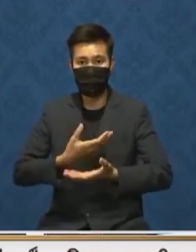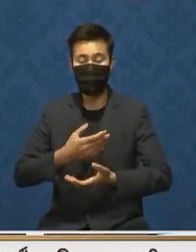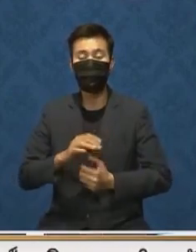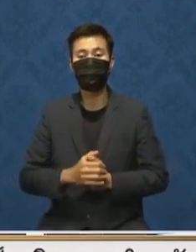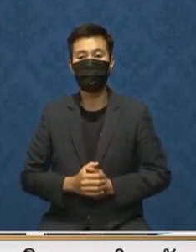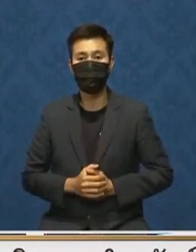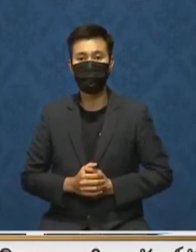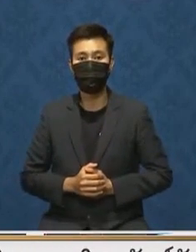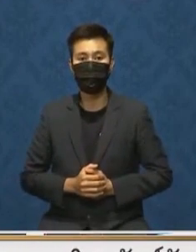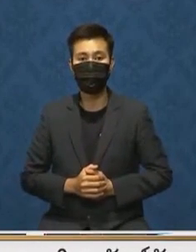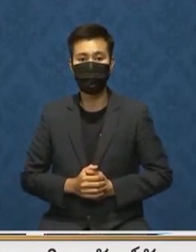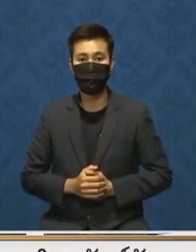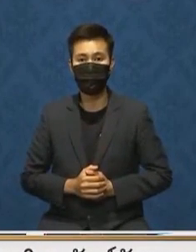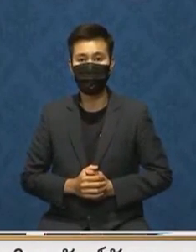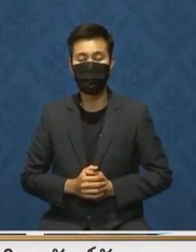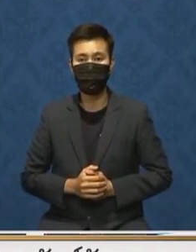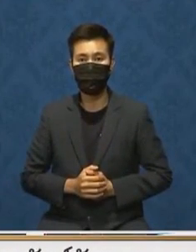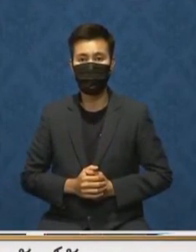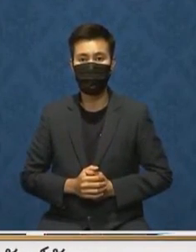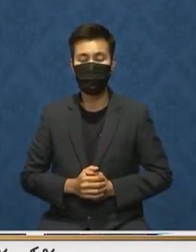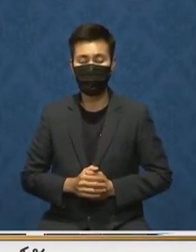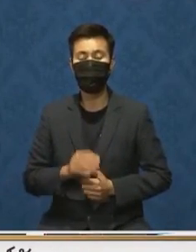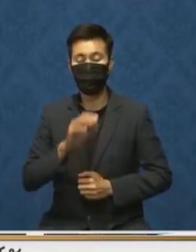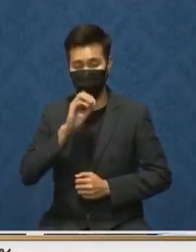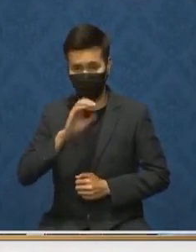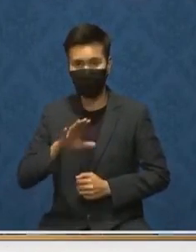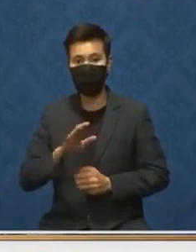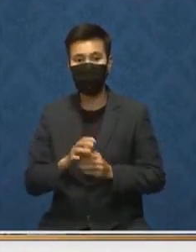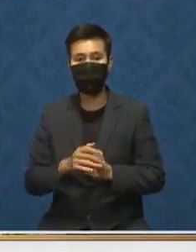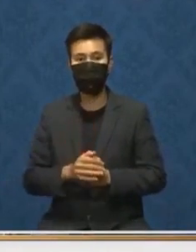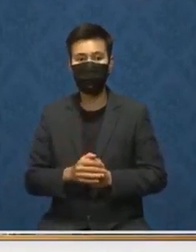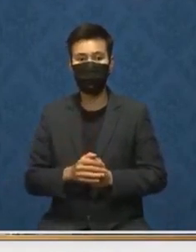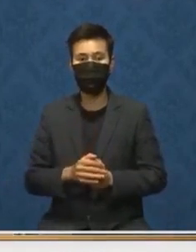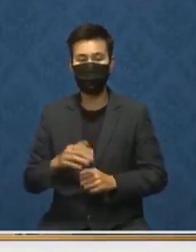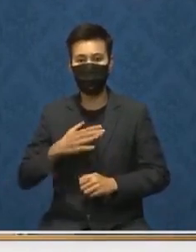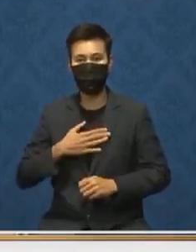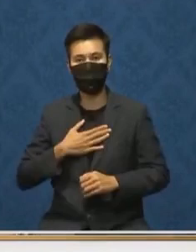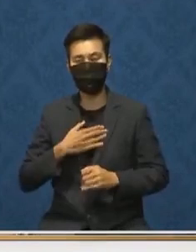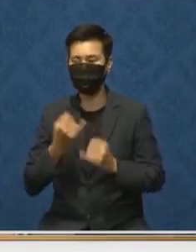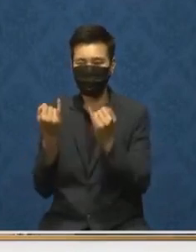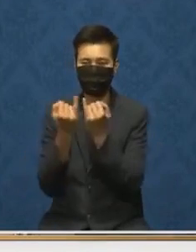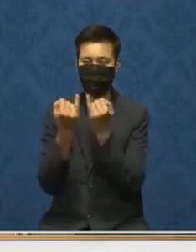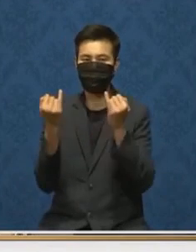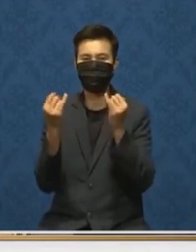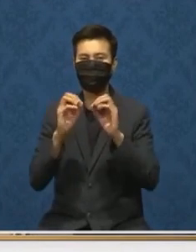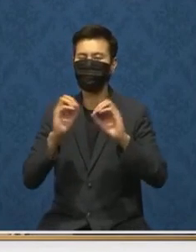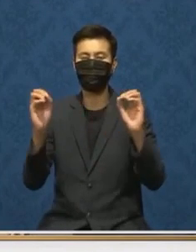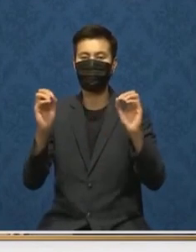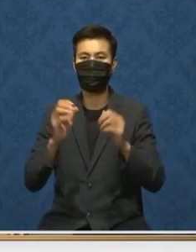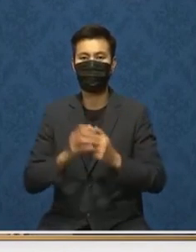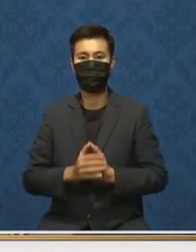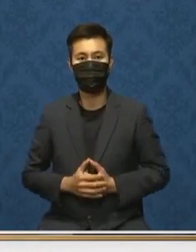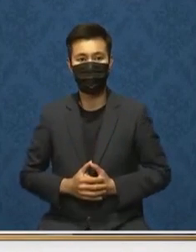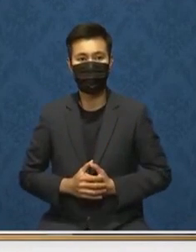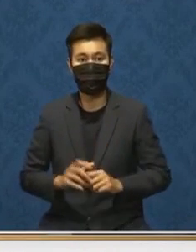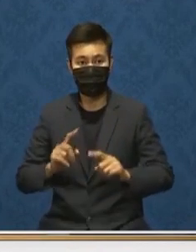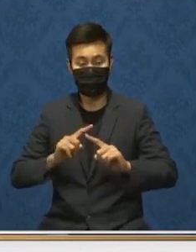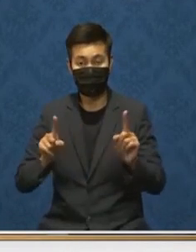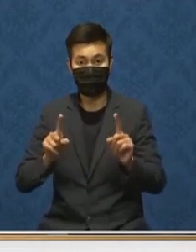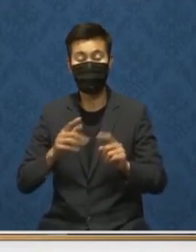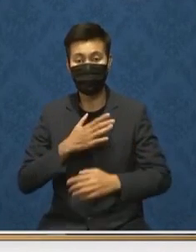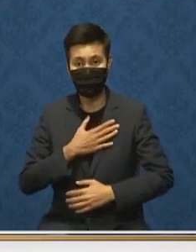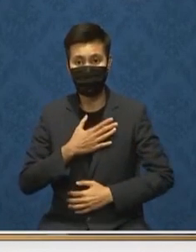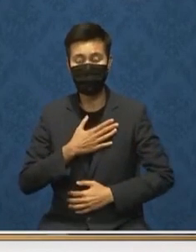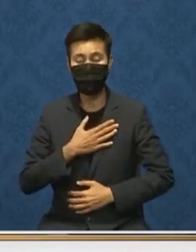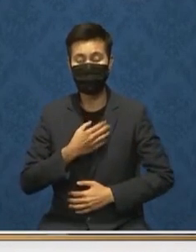ในเรื่องที่ต้องกราบเรียนท่านประธานตามทรงว่าไม่ถนัดเป็นอย่างยิ่งแต่ว่าก็มีความ